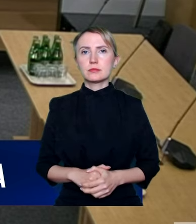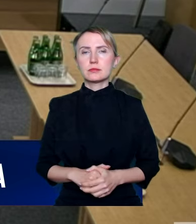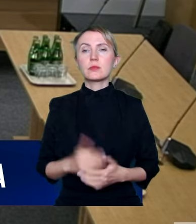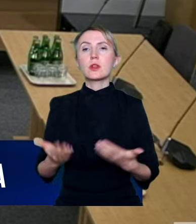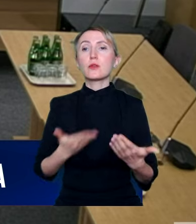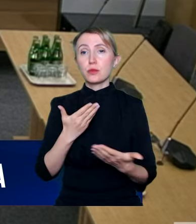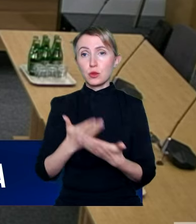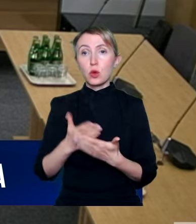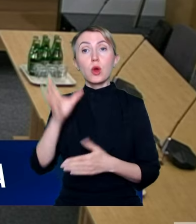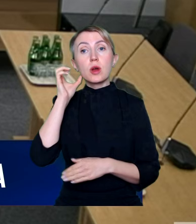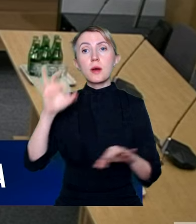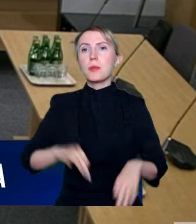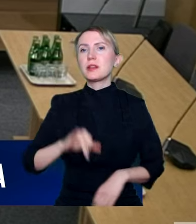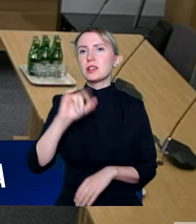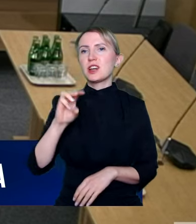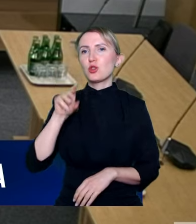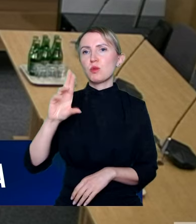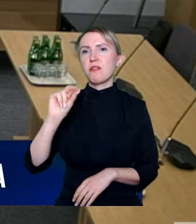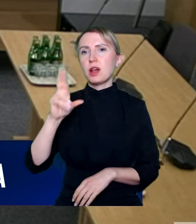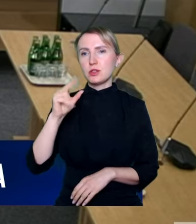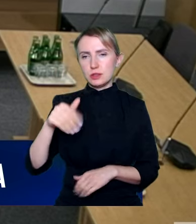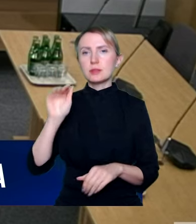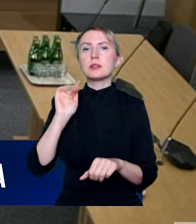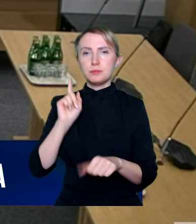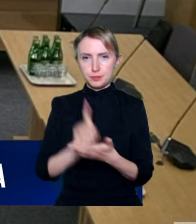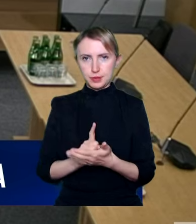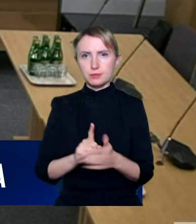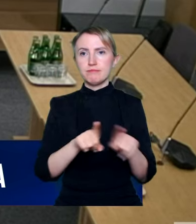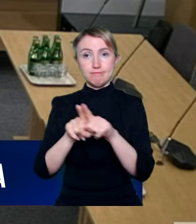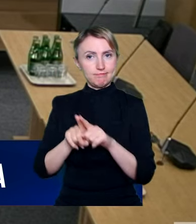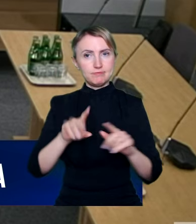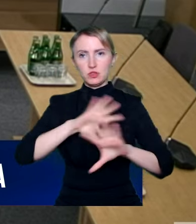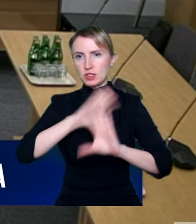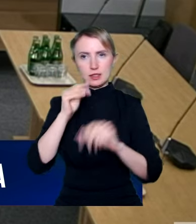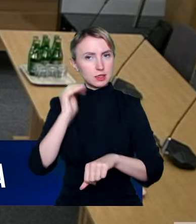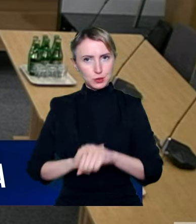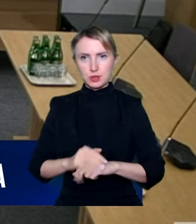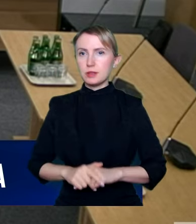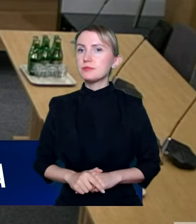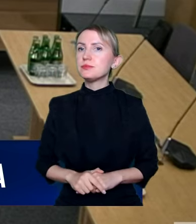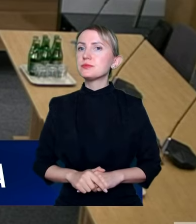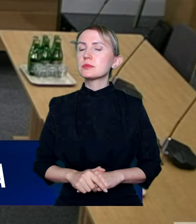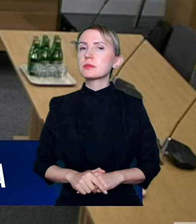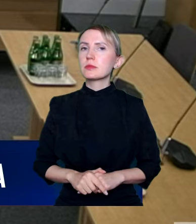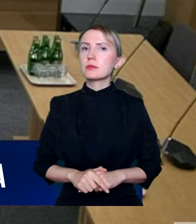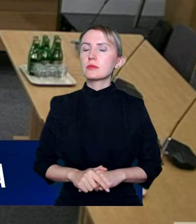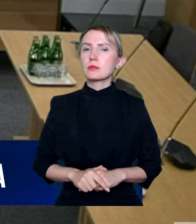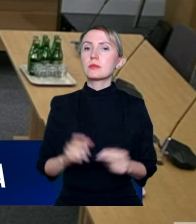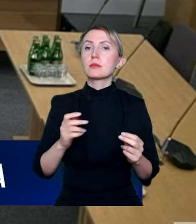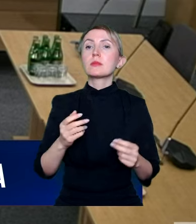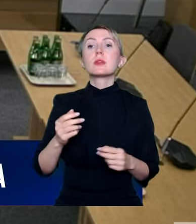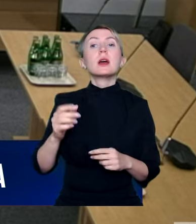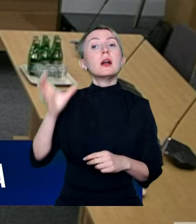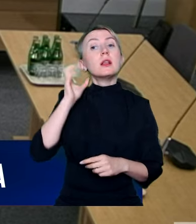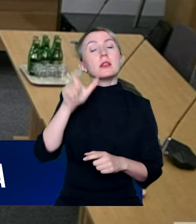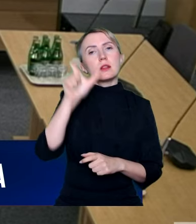o przesłuchanie pana Jarosława Kaczyńskiego przeszedł jednogłośnie. Kto jest za powołaniem pana